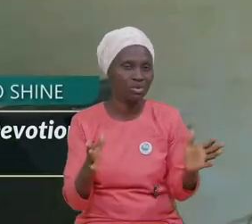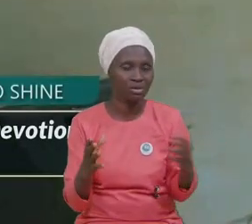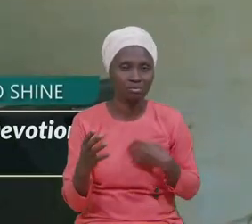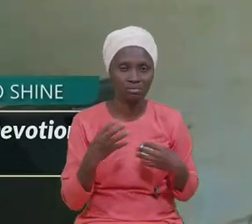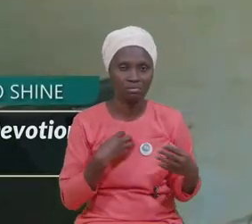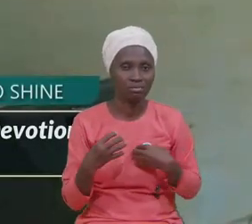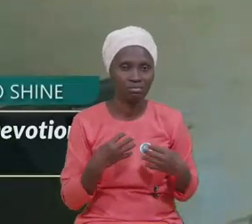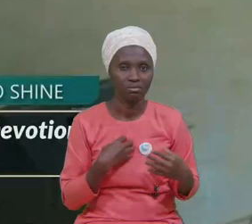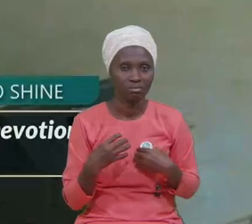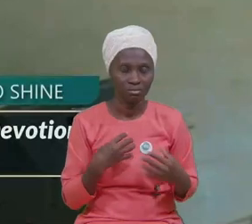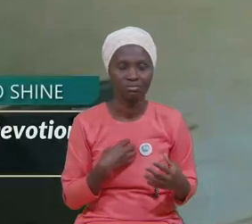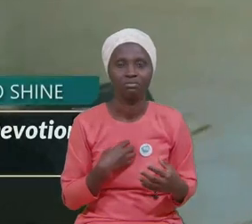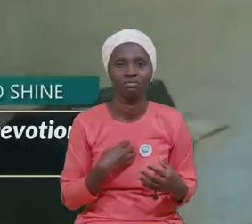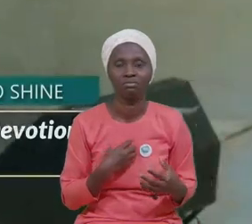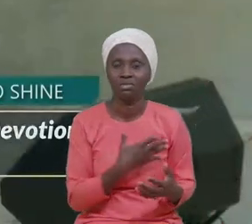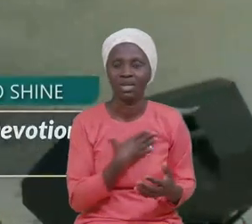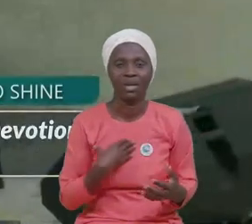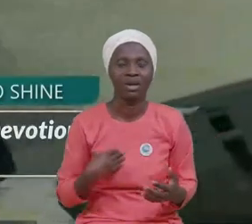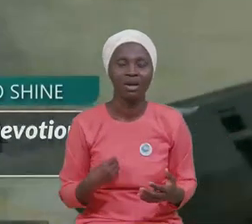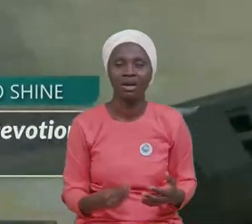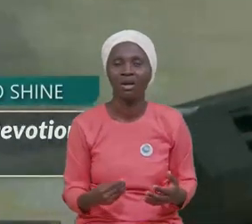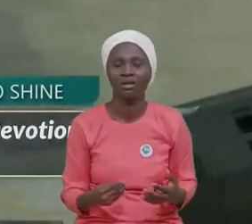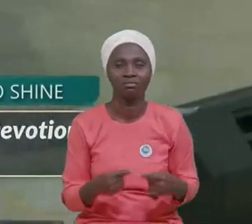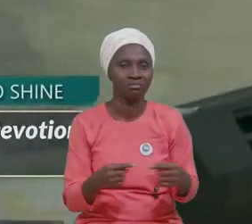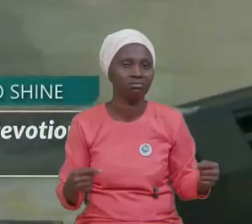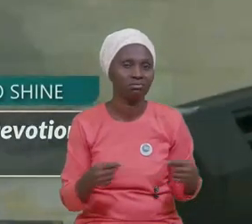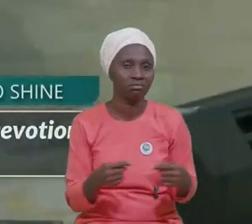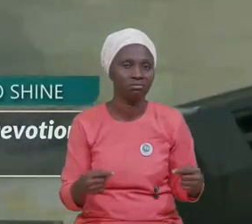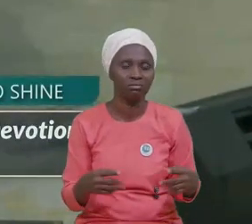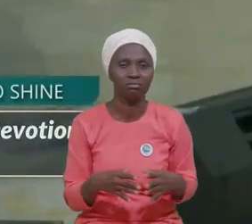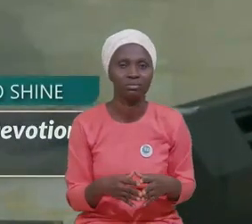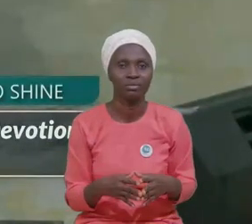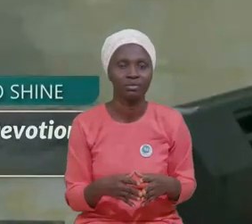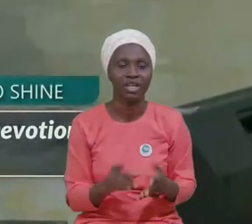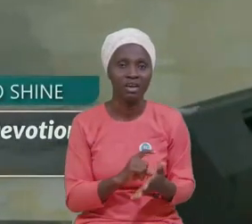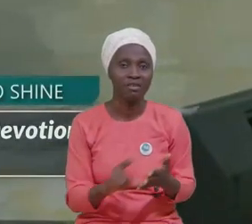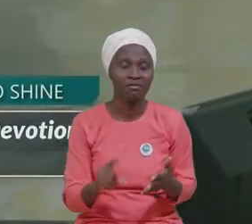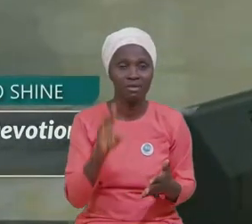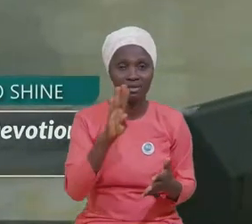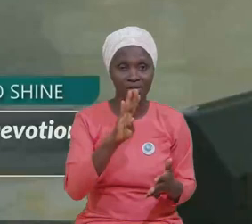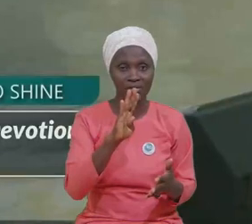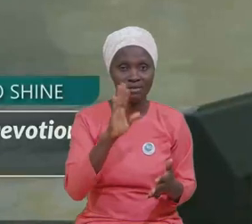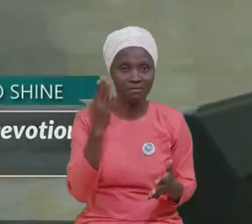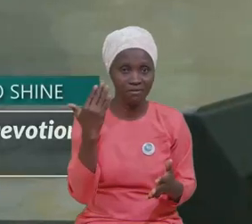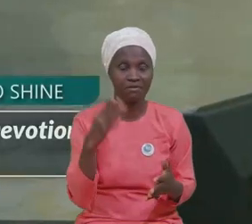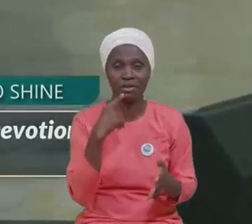murmure, ni hésitation. Verset 15, il dit, « Afin que vous